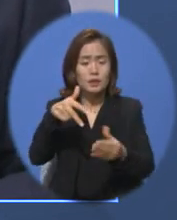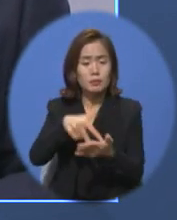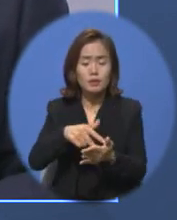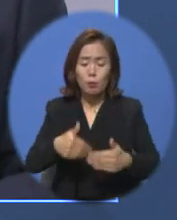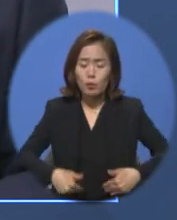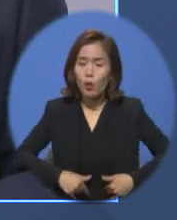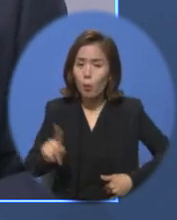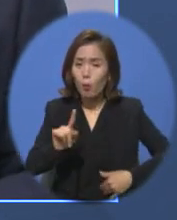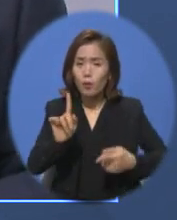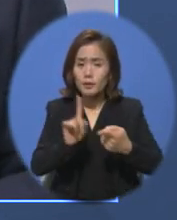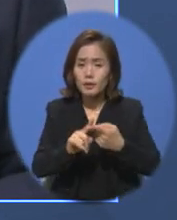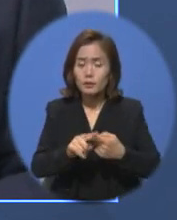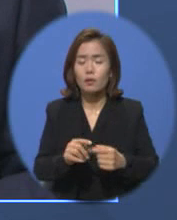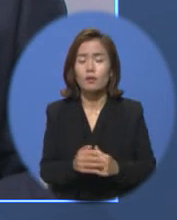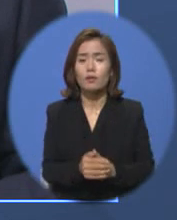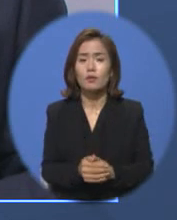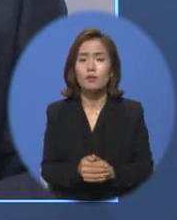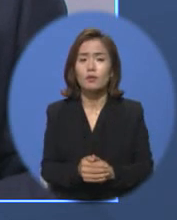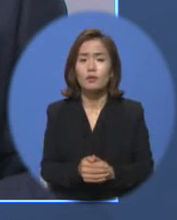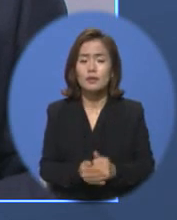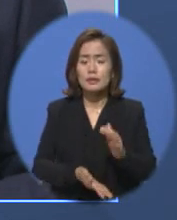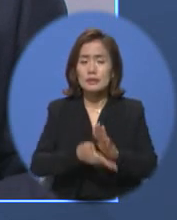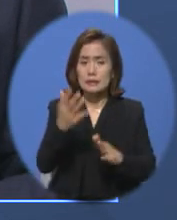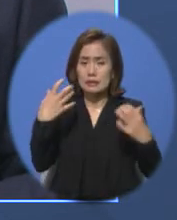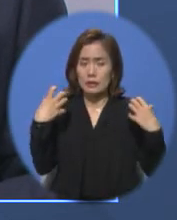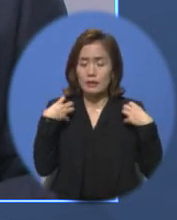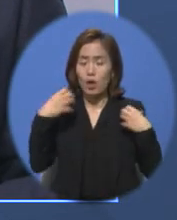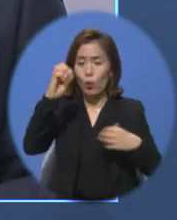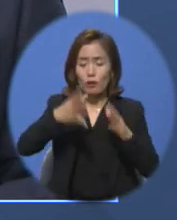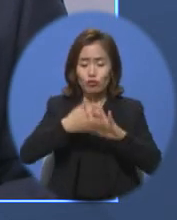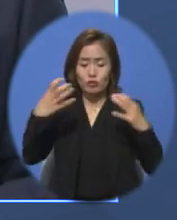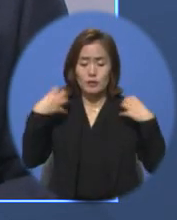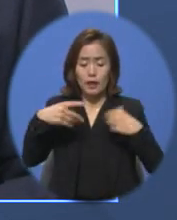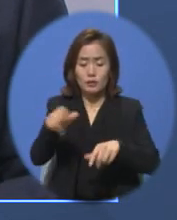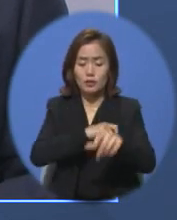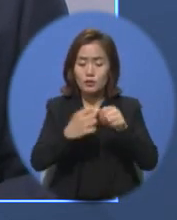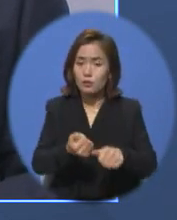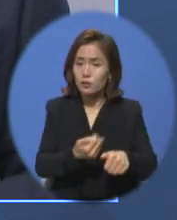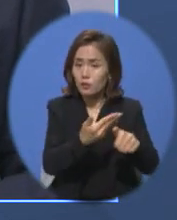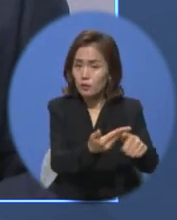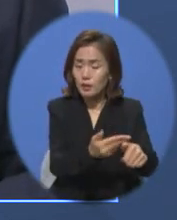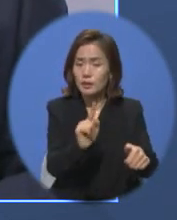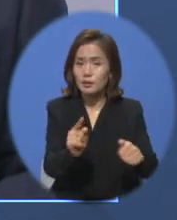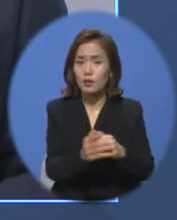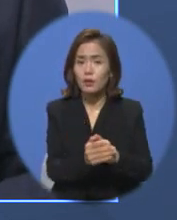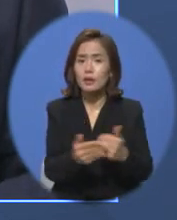이무엇인지물었다.저는 그들에게제가시에이러한사항들을적극적으로전달하고,공장